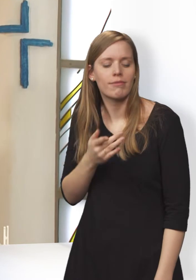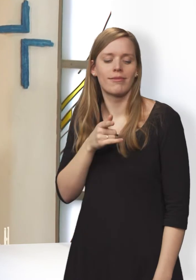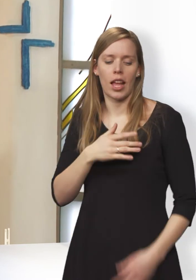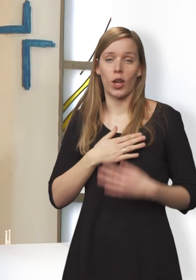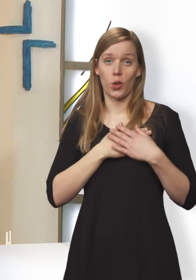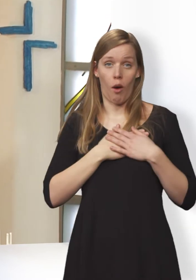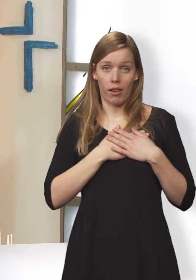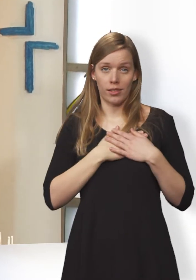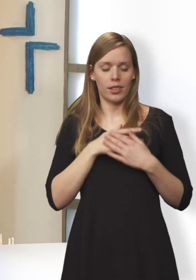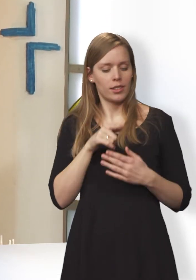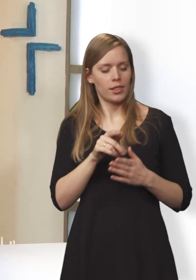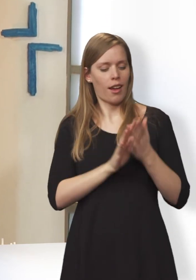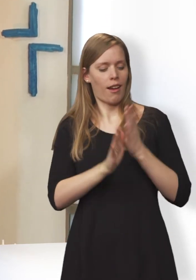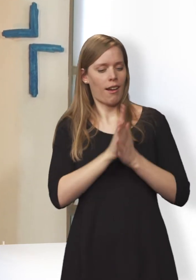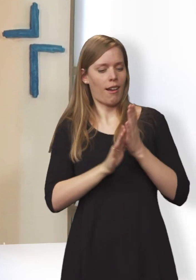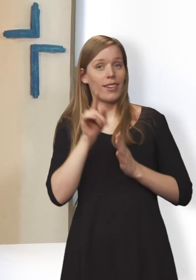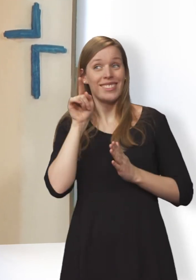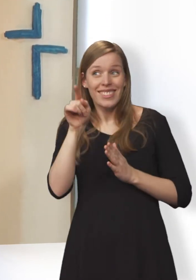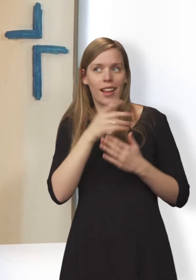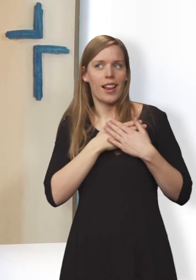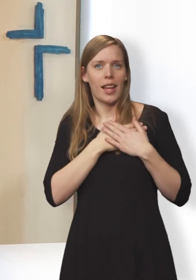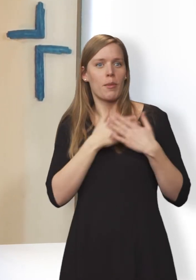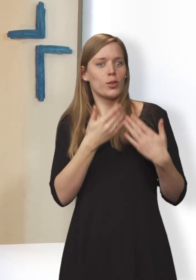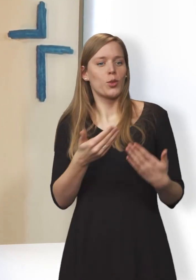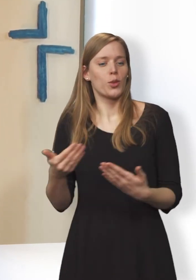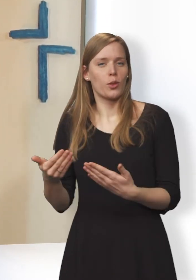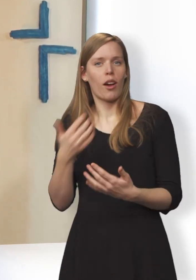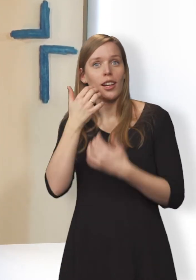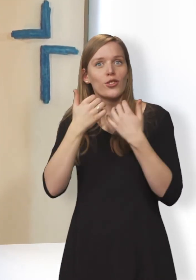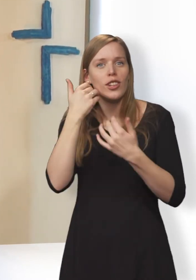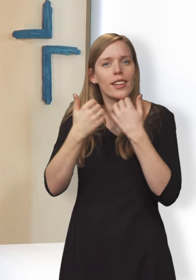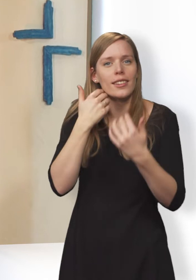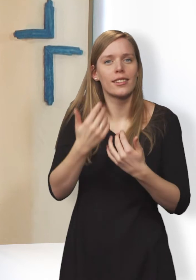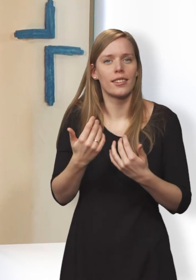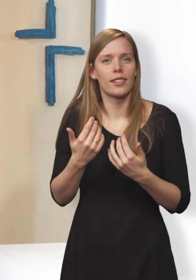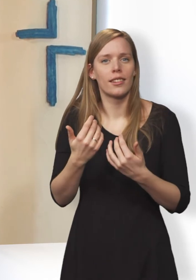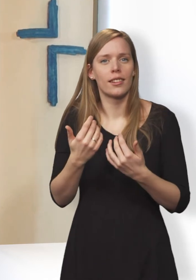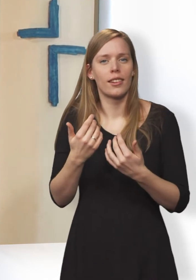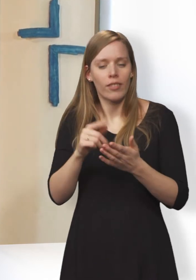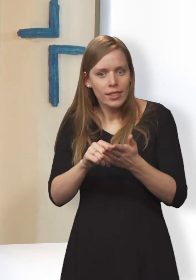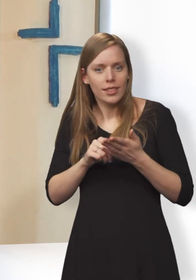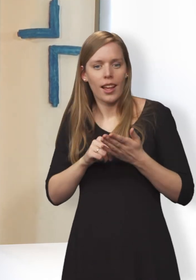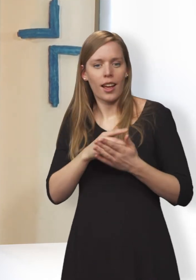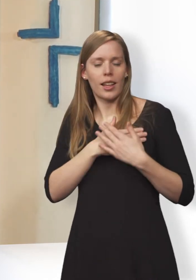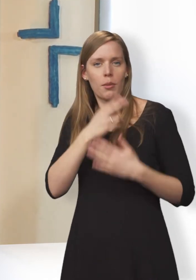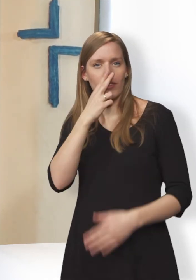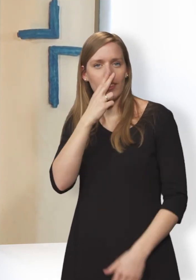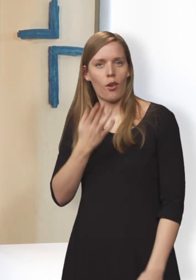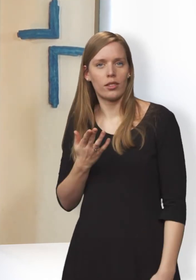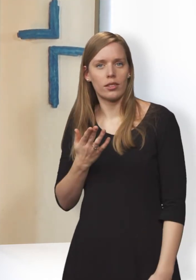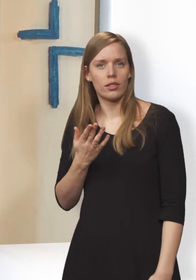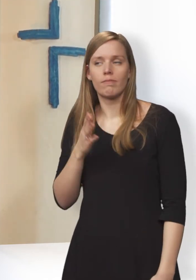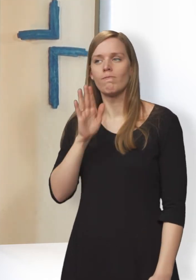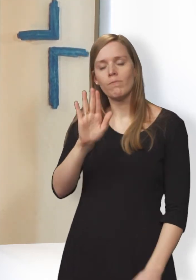geschichten von dieser liebe er macht sie uns groß ich möchte nur eine geschichte